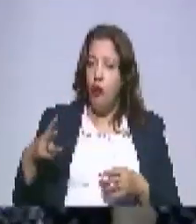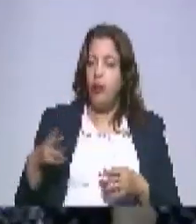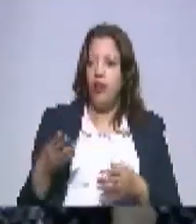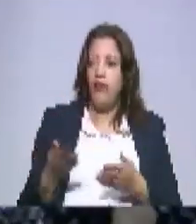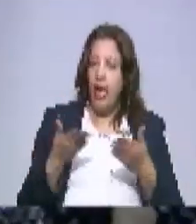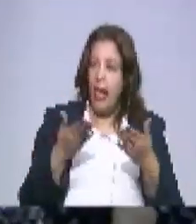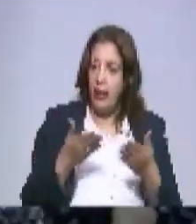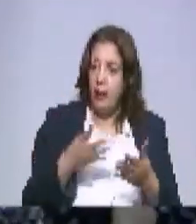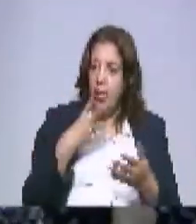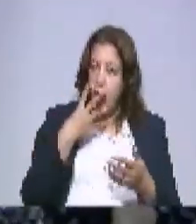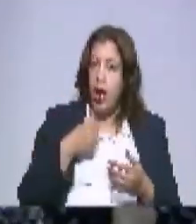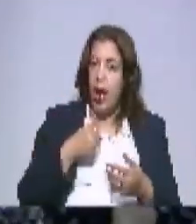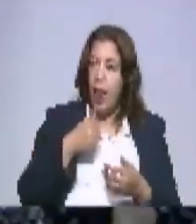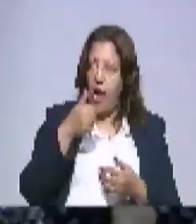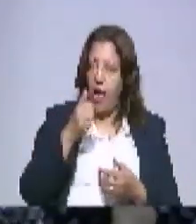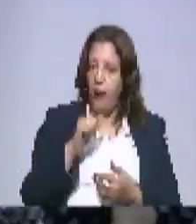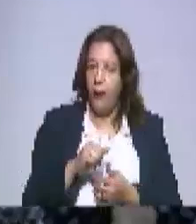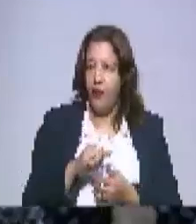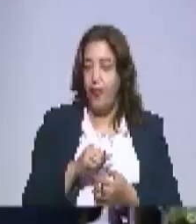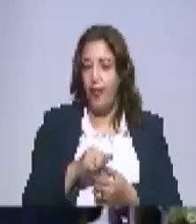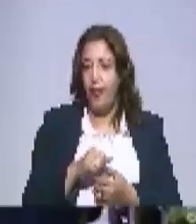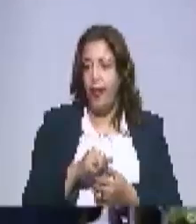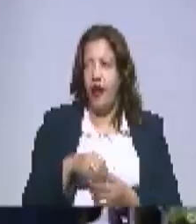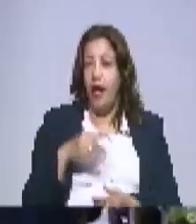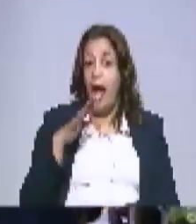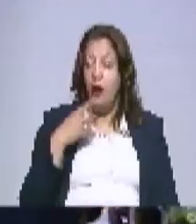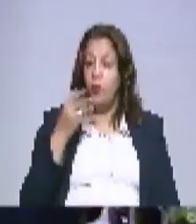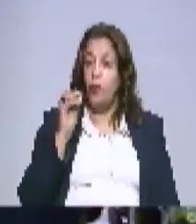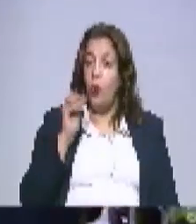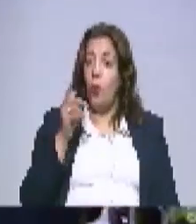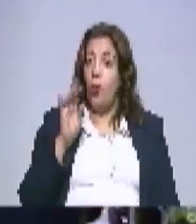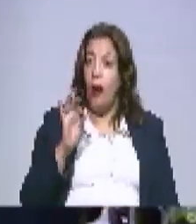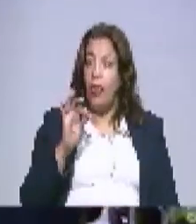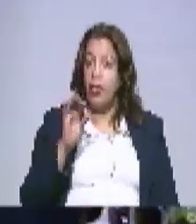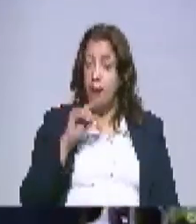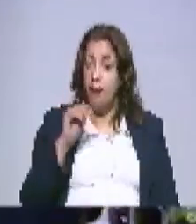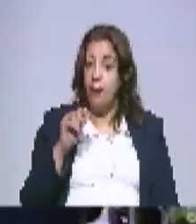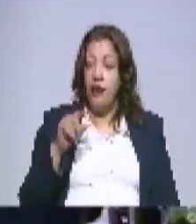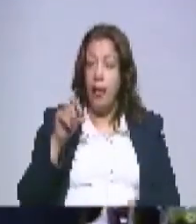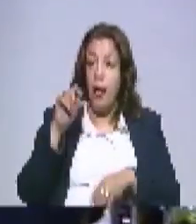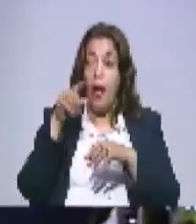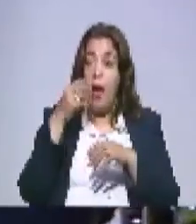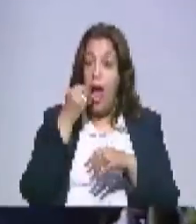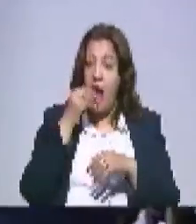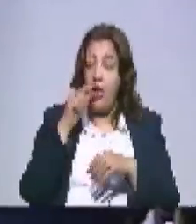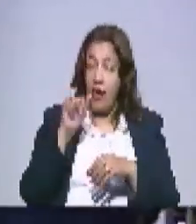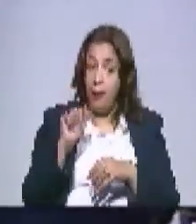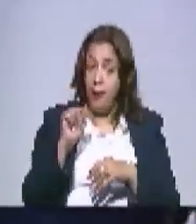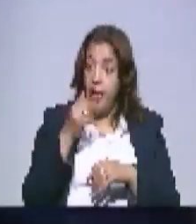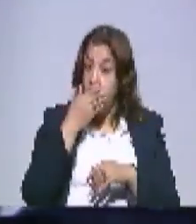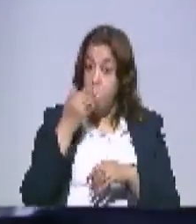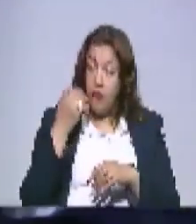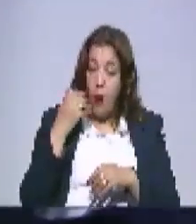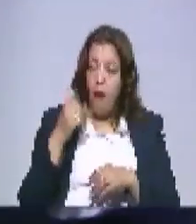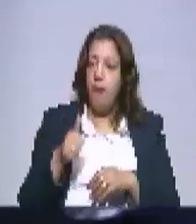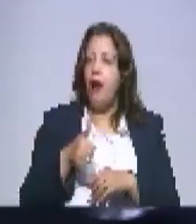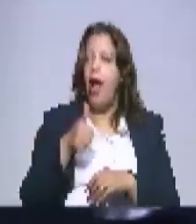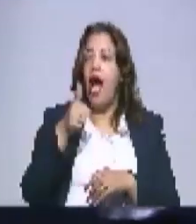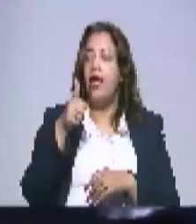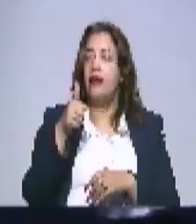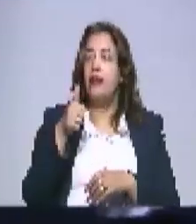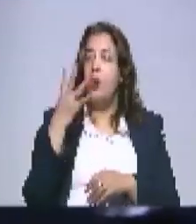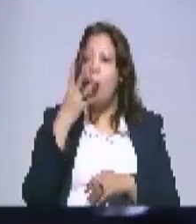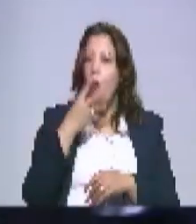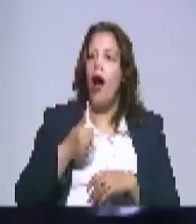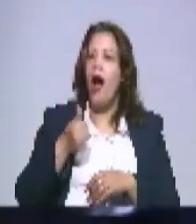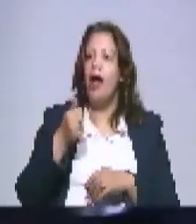نقدمها بطريقه حلوه. سوري، عايز اقول حاجه، يعني سفره الصيام اشهى وامتع من السفره الثانيه،